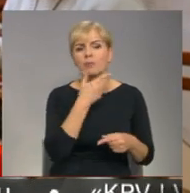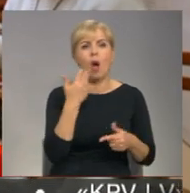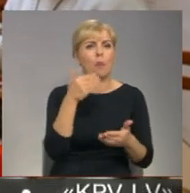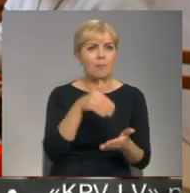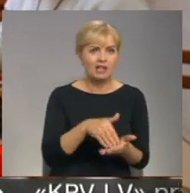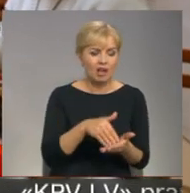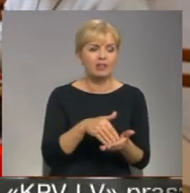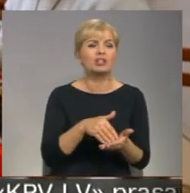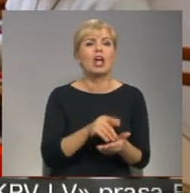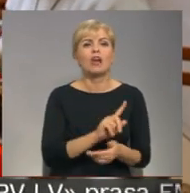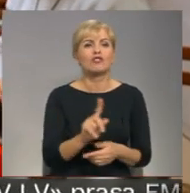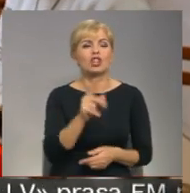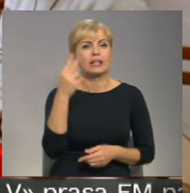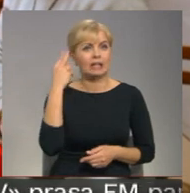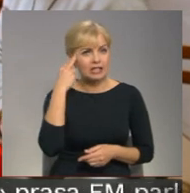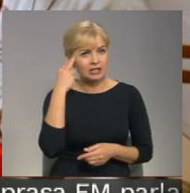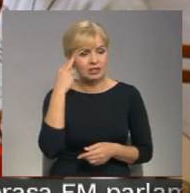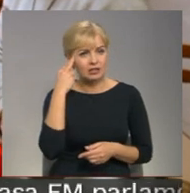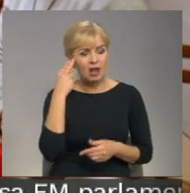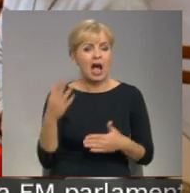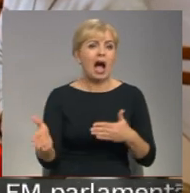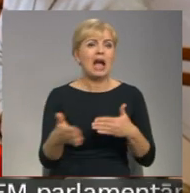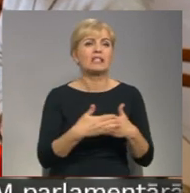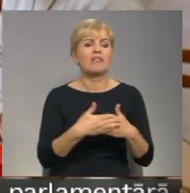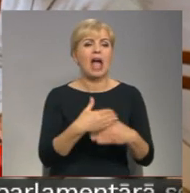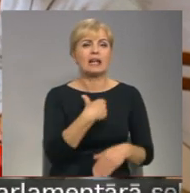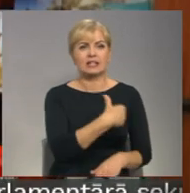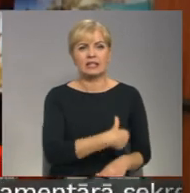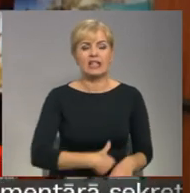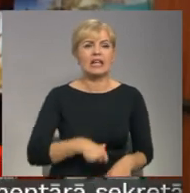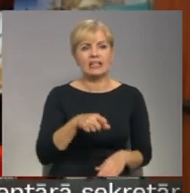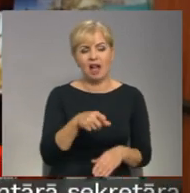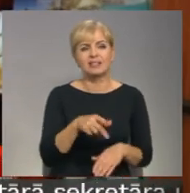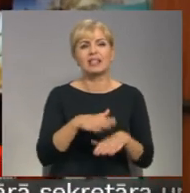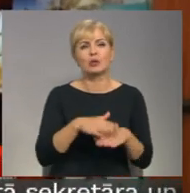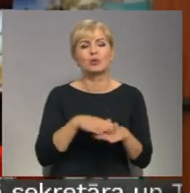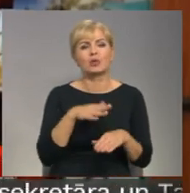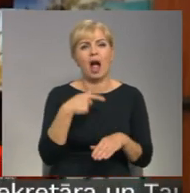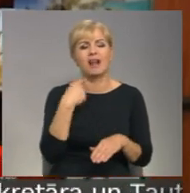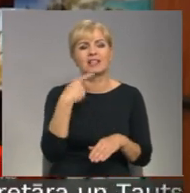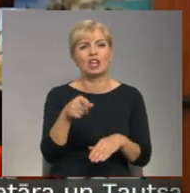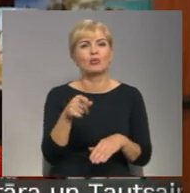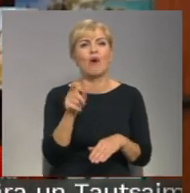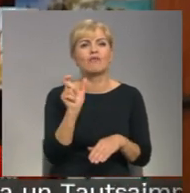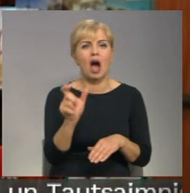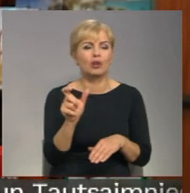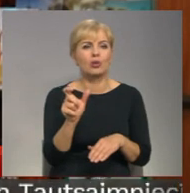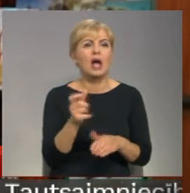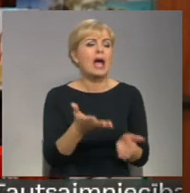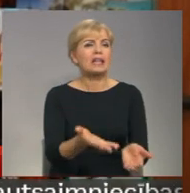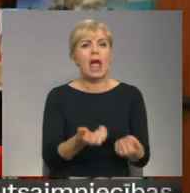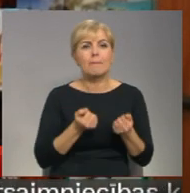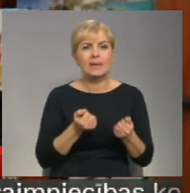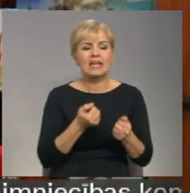viņš kļūt riskants. Ir aizvēries Ķīnas tirgus, ja tā var teikt slengā, kā rezultātā vairs nepieņem uz Ķīnu, nepieņem vairs